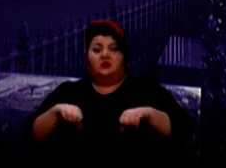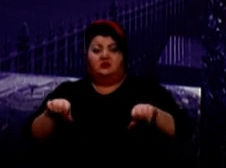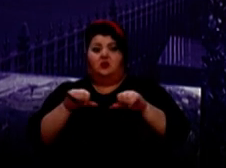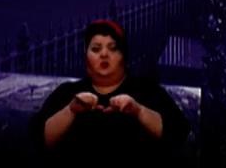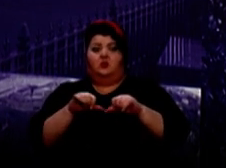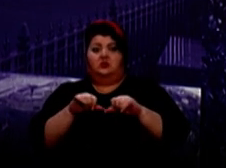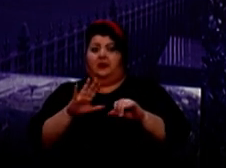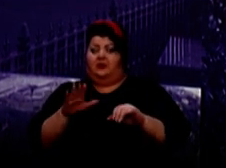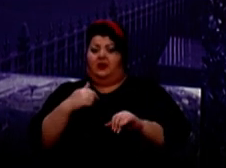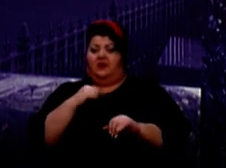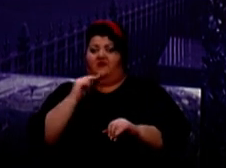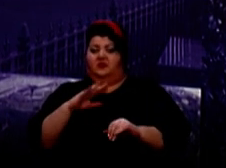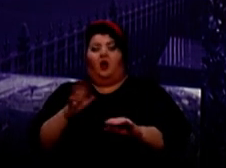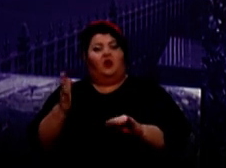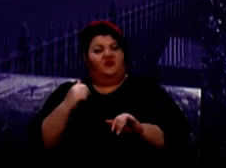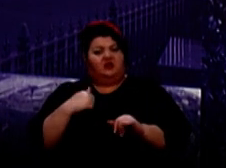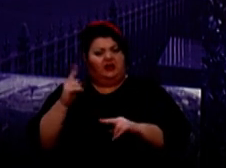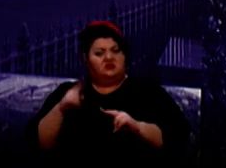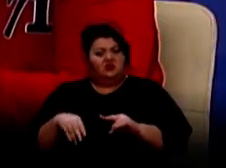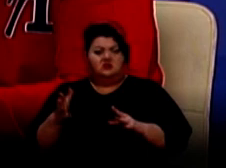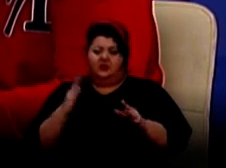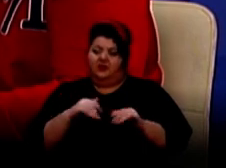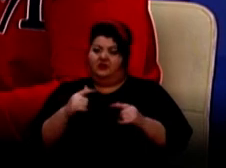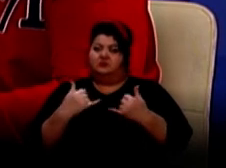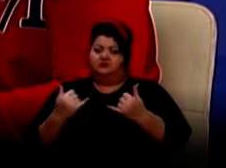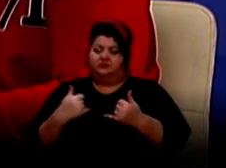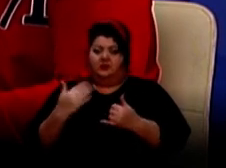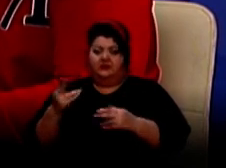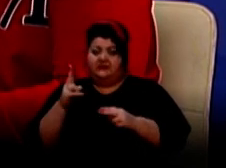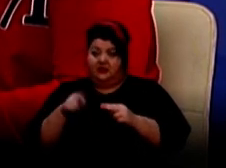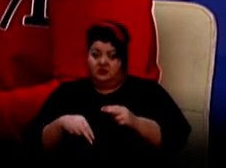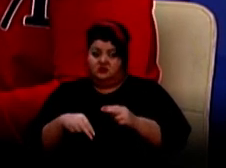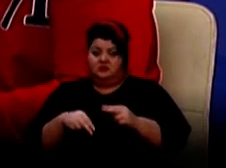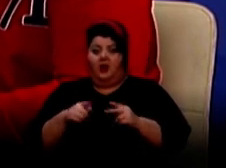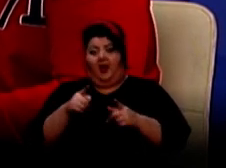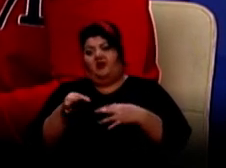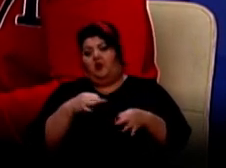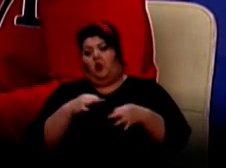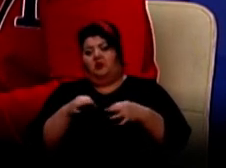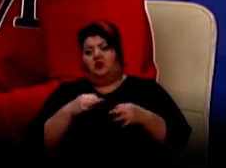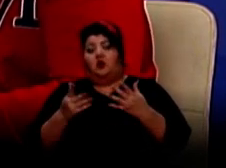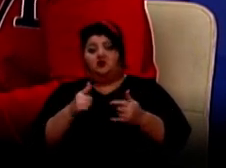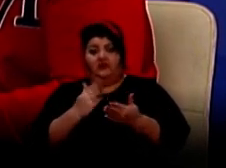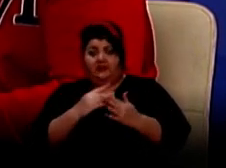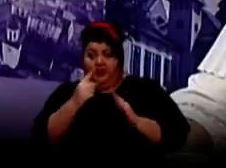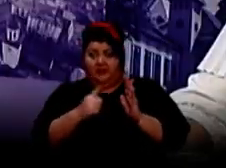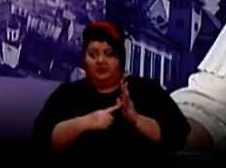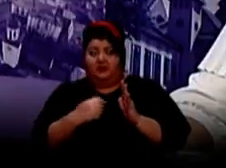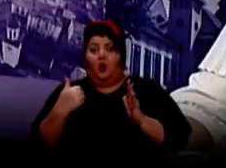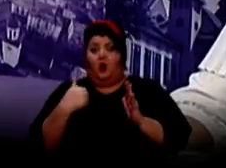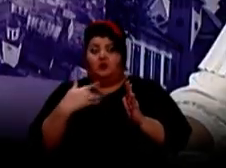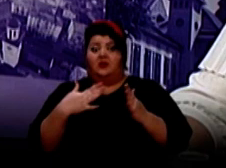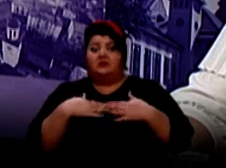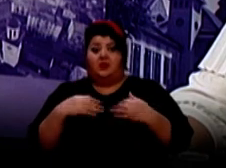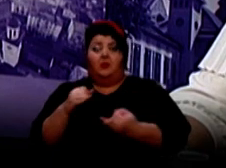не я тільки. Пояснюю. Ні, значить, давайте я закінчу, давайте можна? Давайте закінчу, та я поясню, яким чином я за. А ви прокоментуєте. Якщо у вас є якісь питання і хотіли з нами